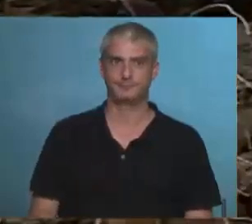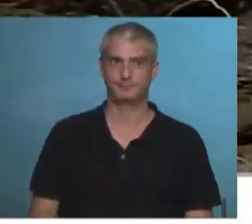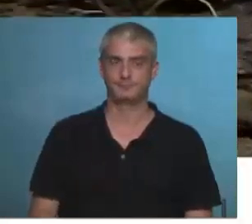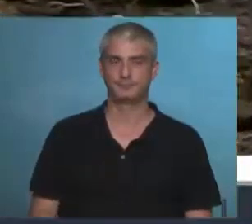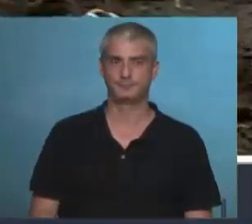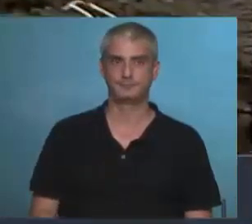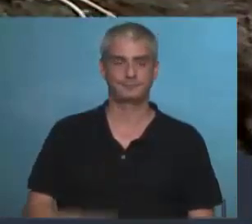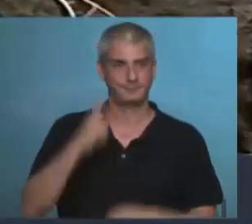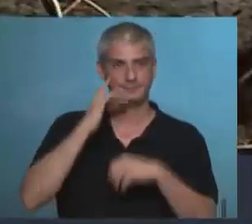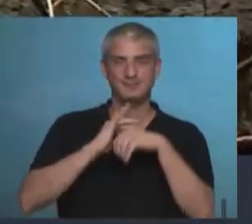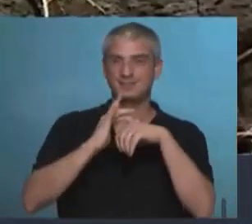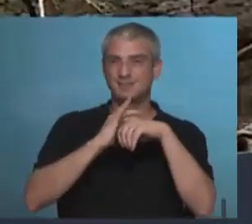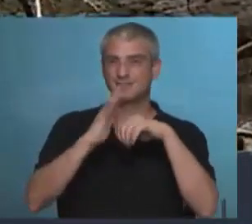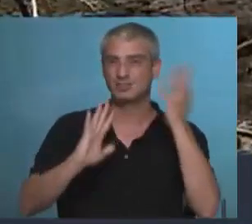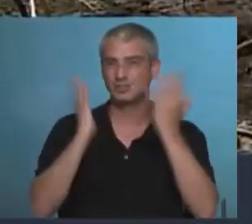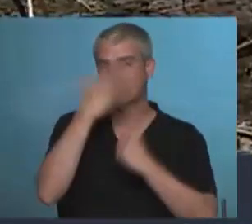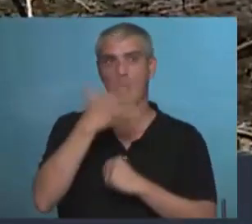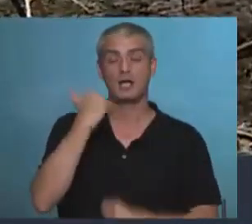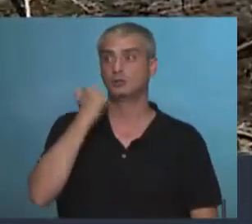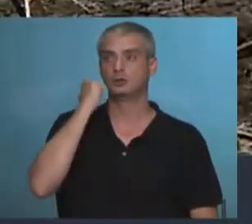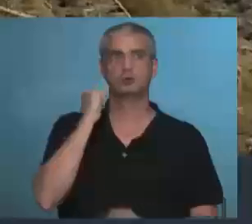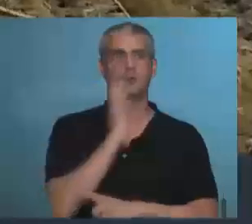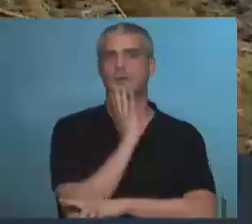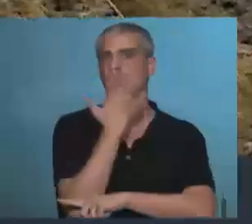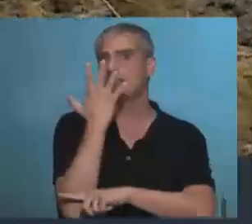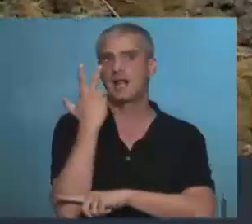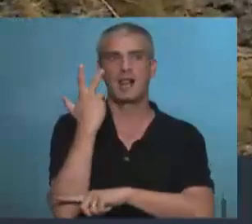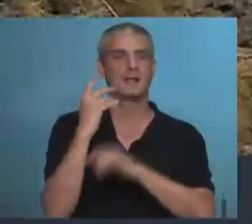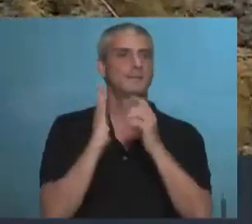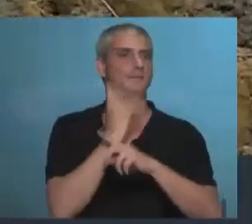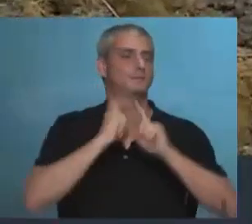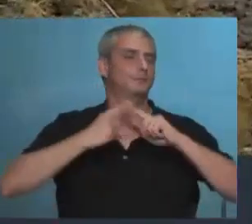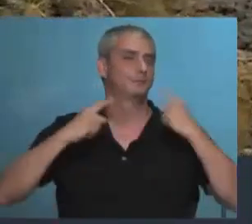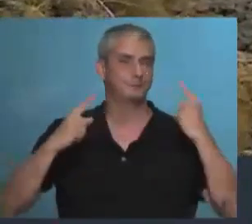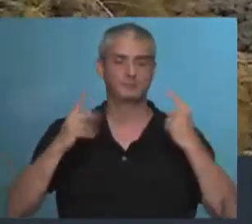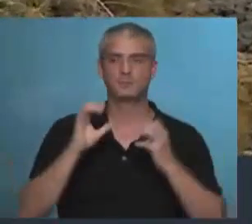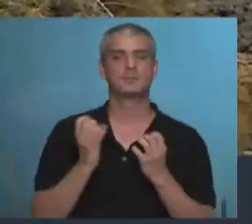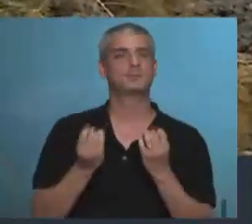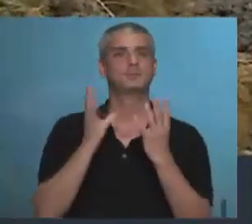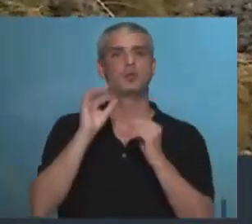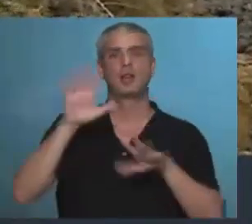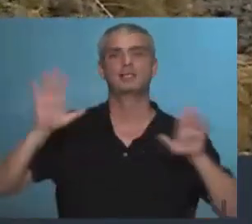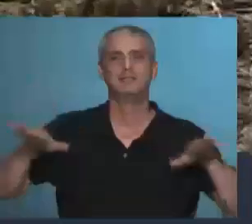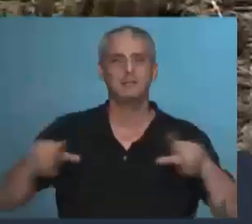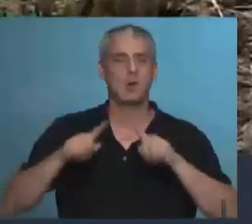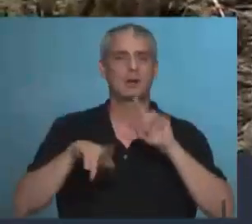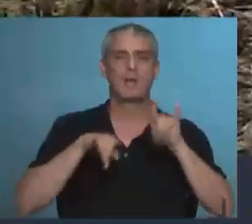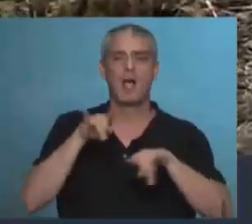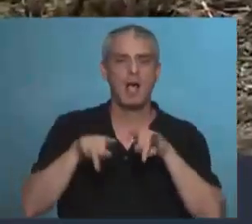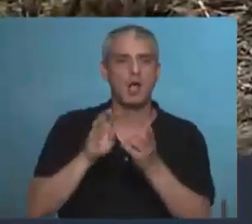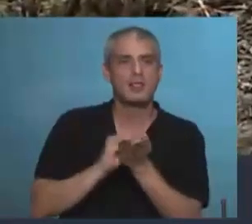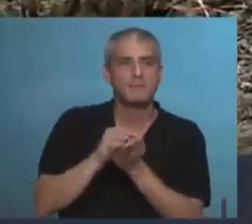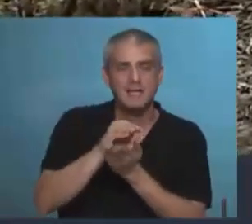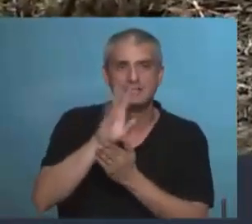הקרחת המפוחמת הזו הייתה עד שלשום דקלים, אשלים וקנים, קר גידול פורה לעופות, יונקים, מחרסמים